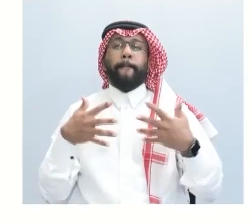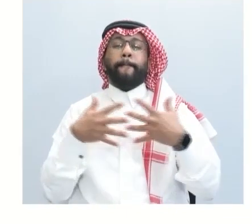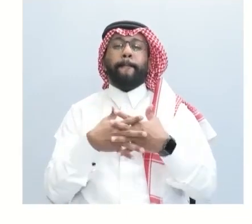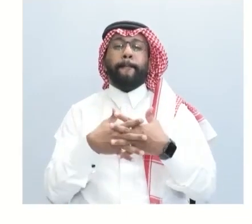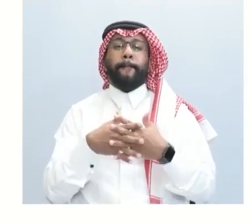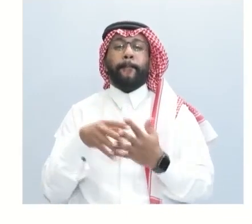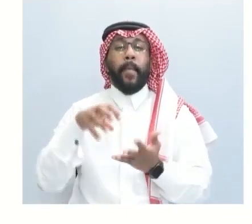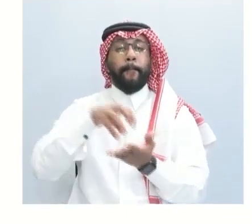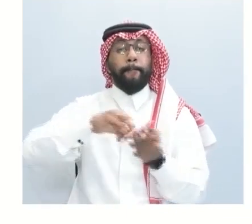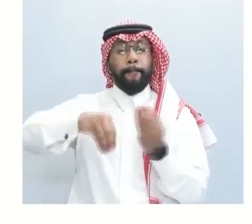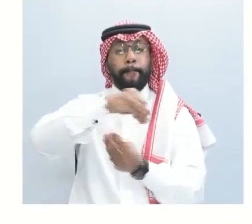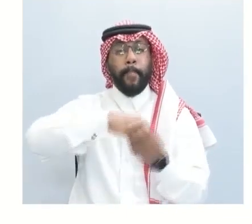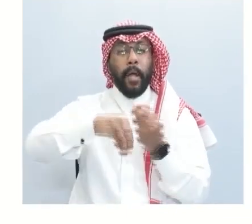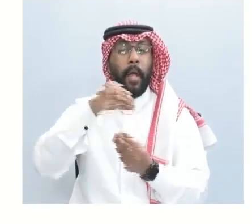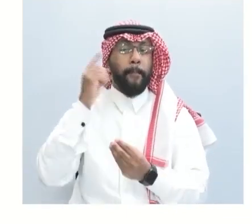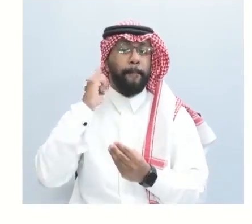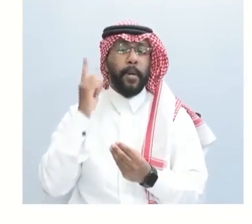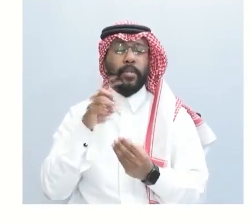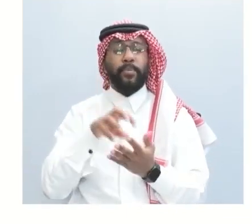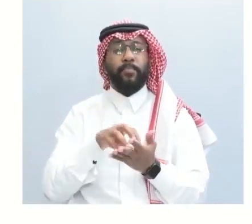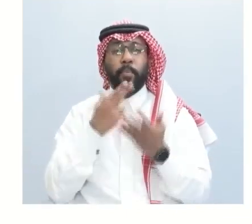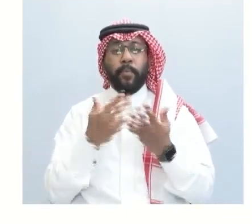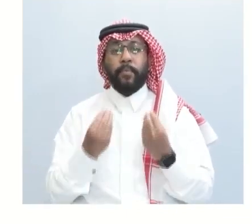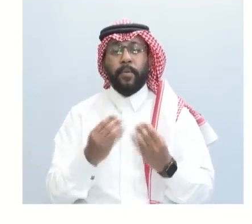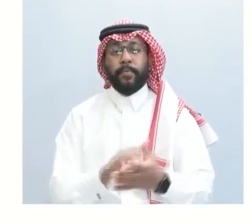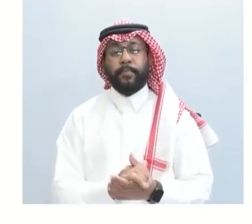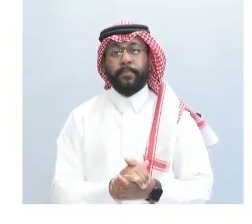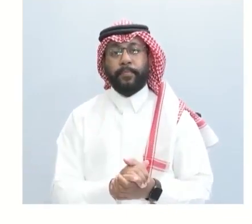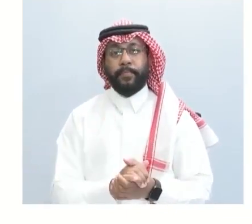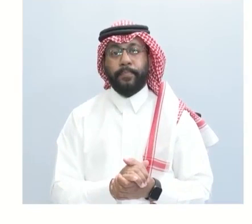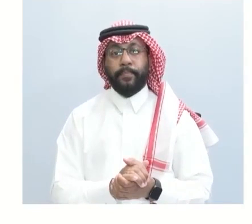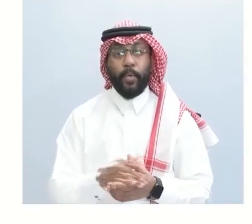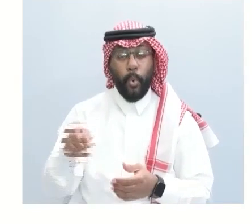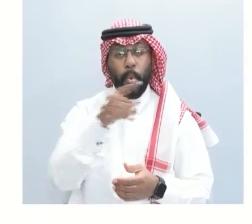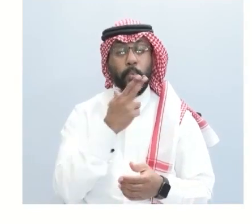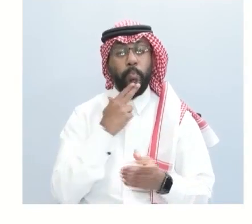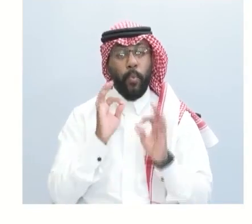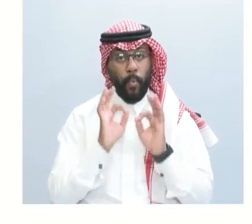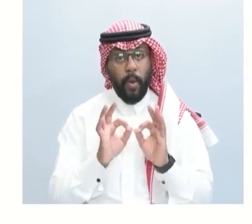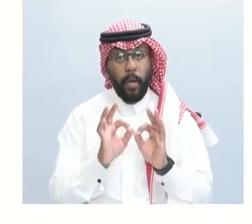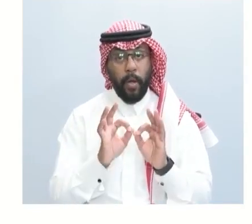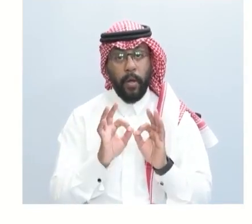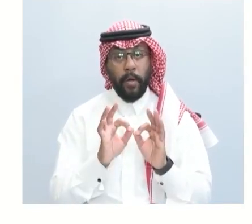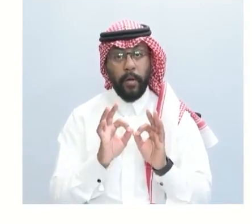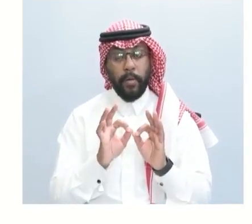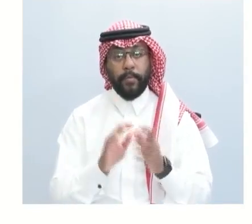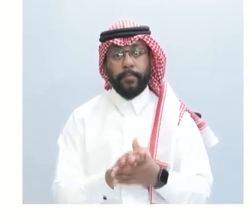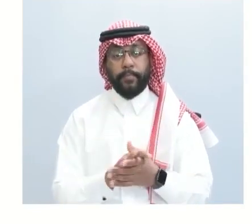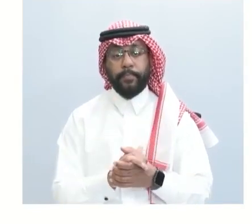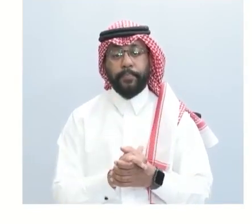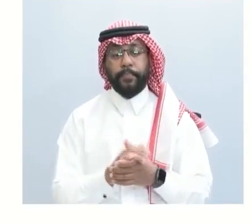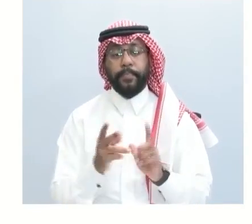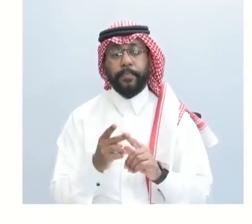الشريفين مكه و المدينه ما يتعلق بقدس المكان يجعل القلوب والابصار هنا تتعلق بها